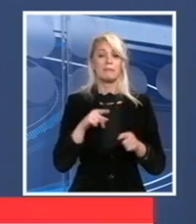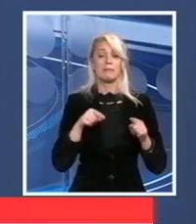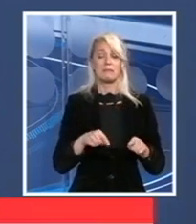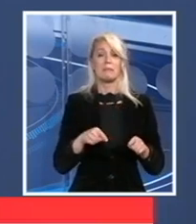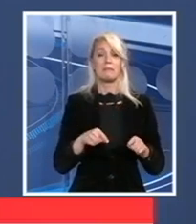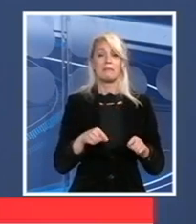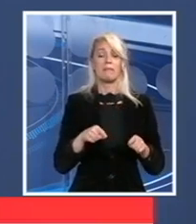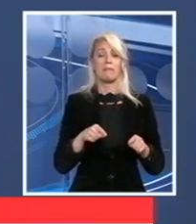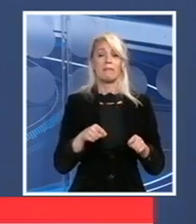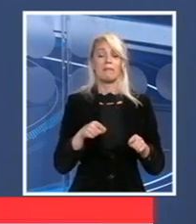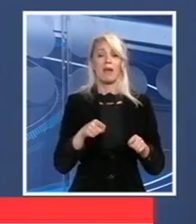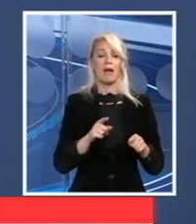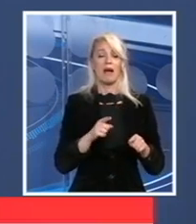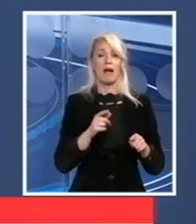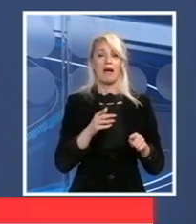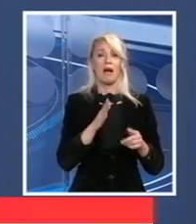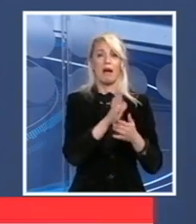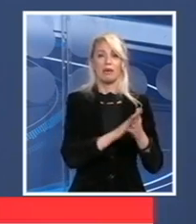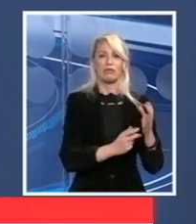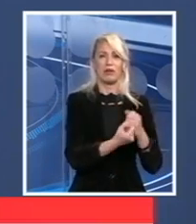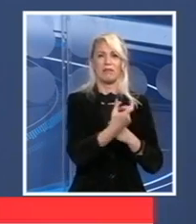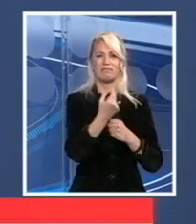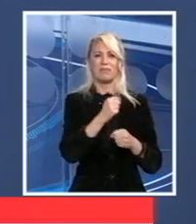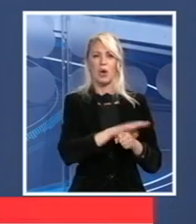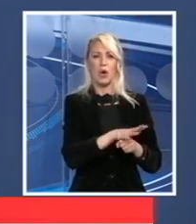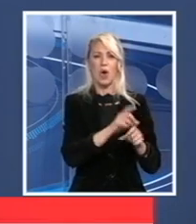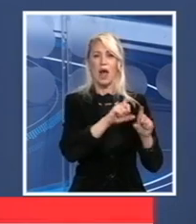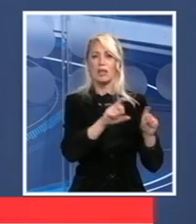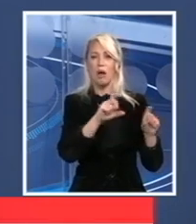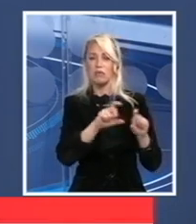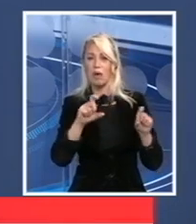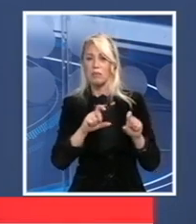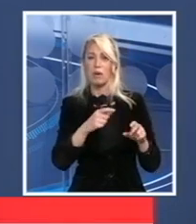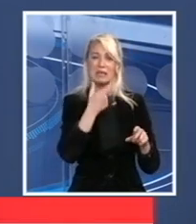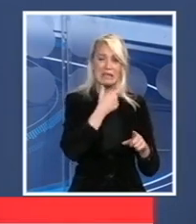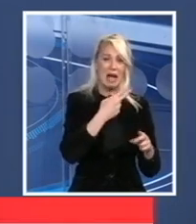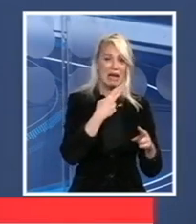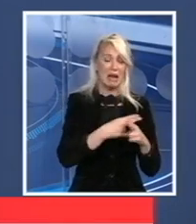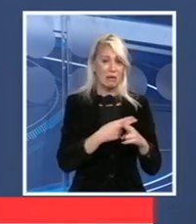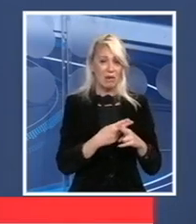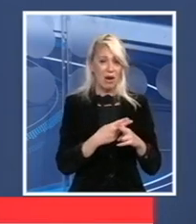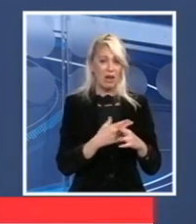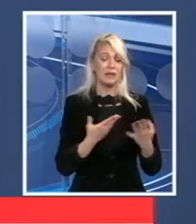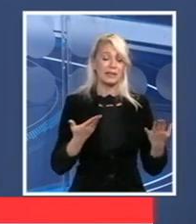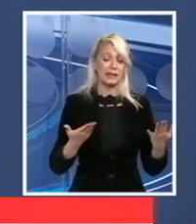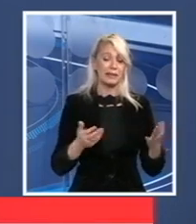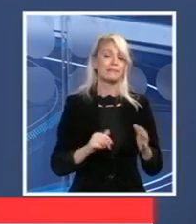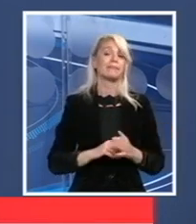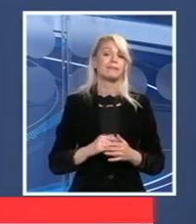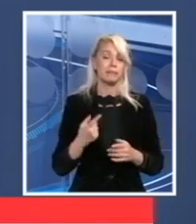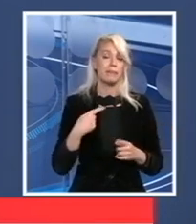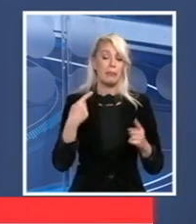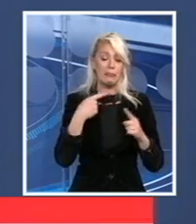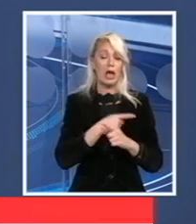u gerijatrijske centre. Međutim, ako se to već moralo desiti, ja napominjem, nije moralo, moglo